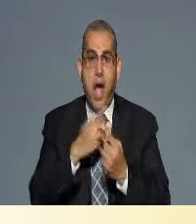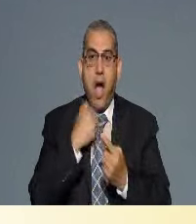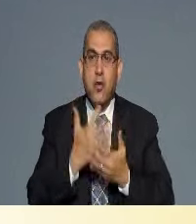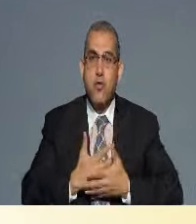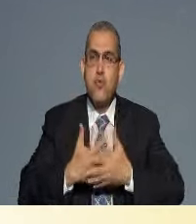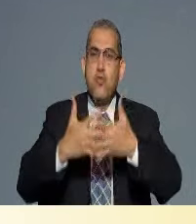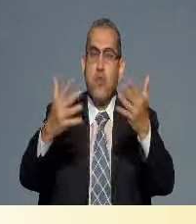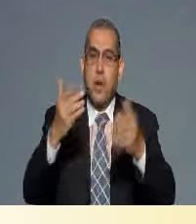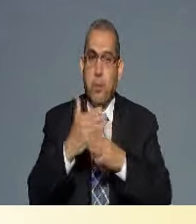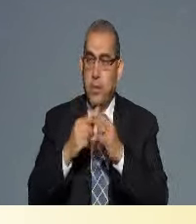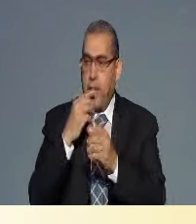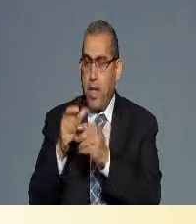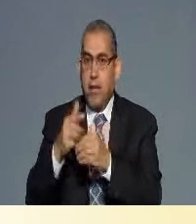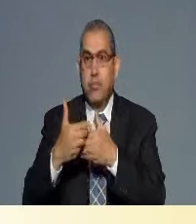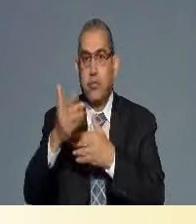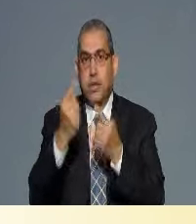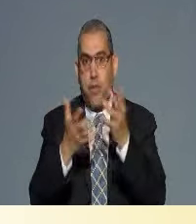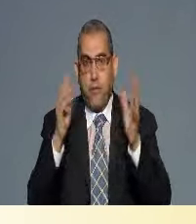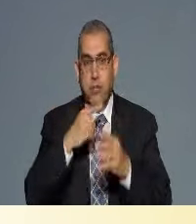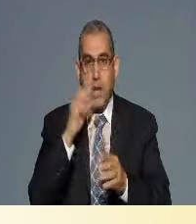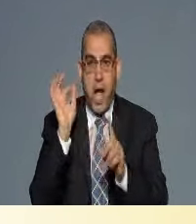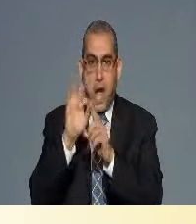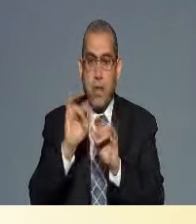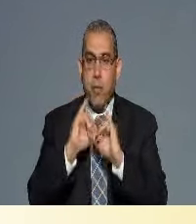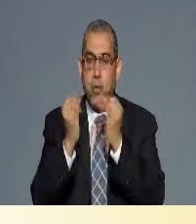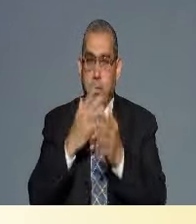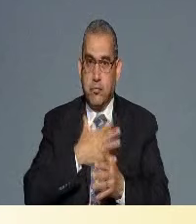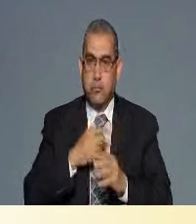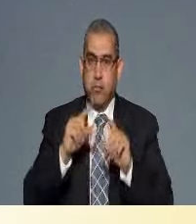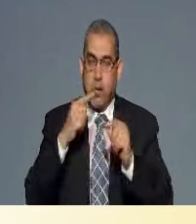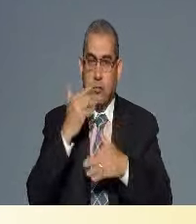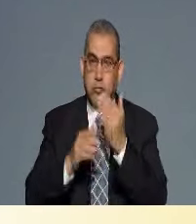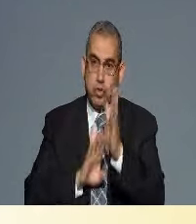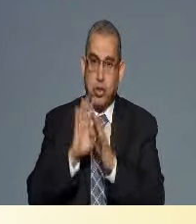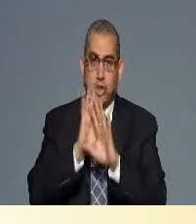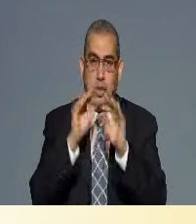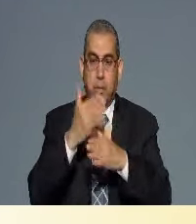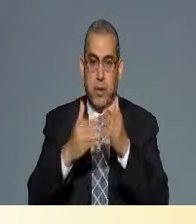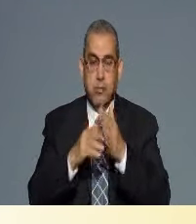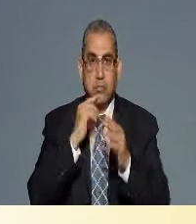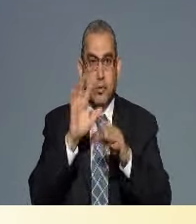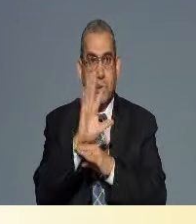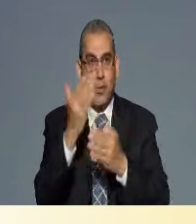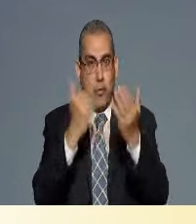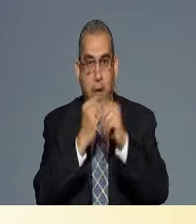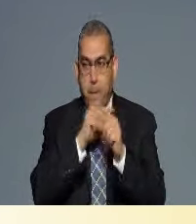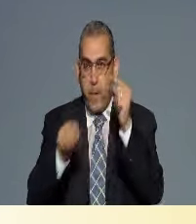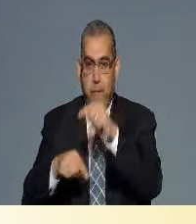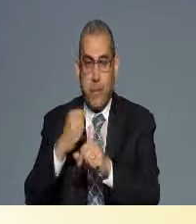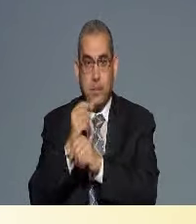البيوت الخبرة، أهداف مجتمع أخضر، تنمية شاملة، مجتمع عمراني جاذب، استدامة، تصدير